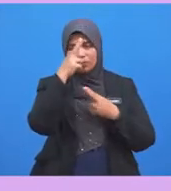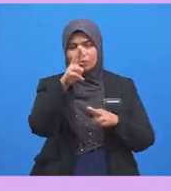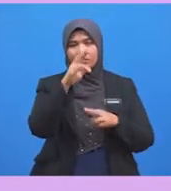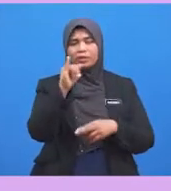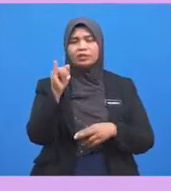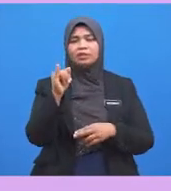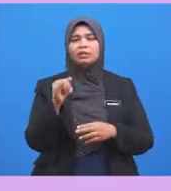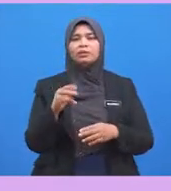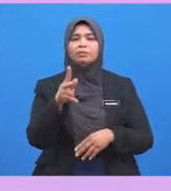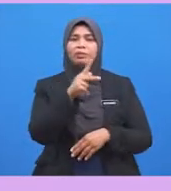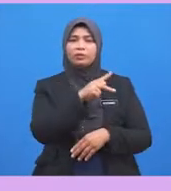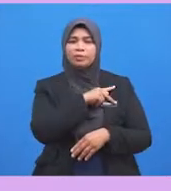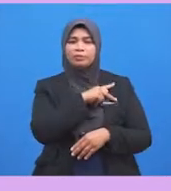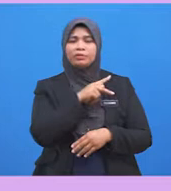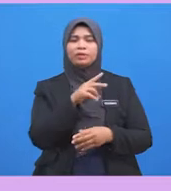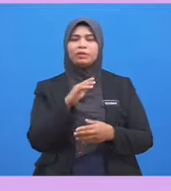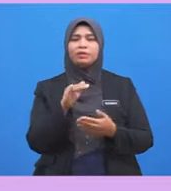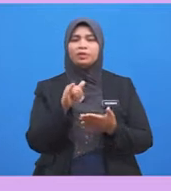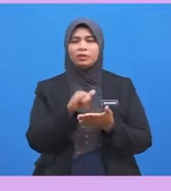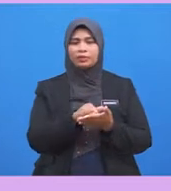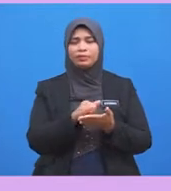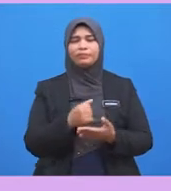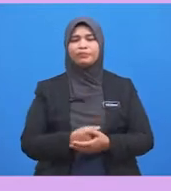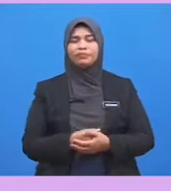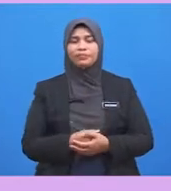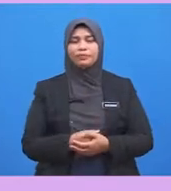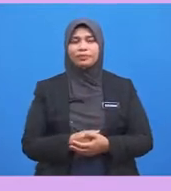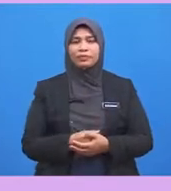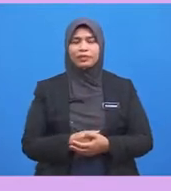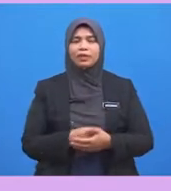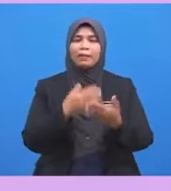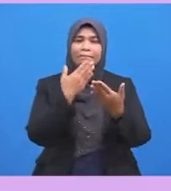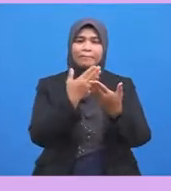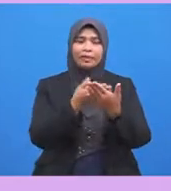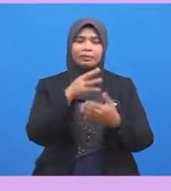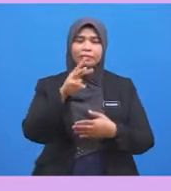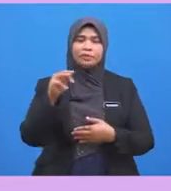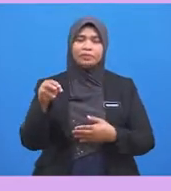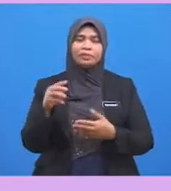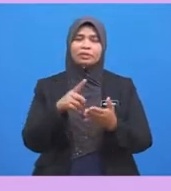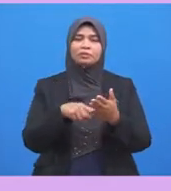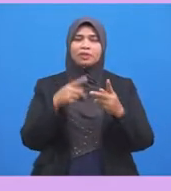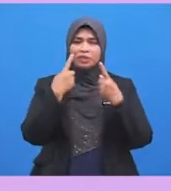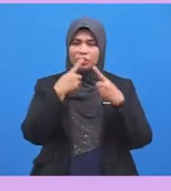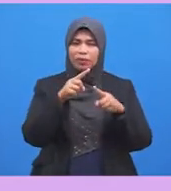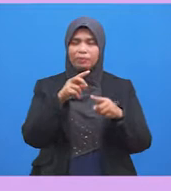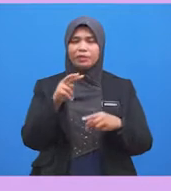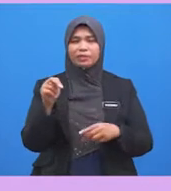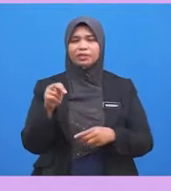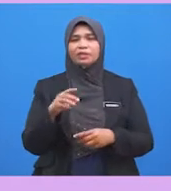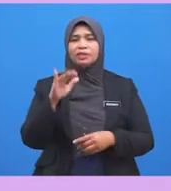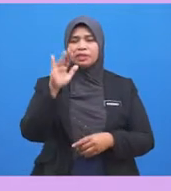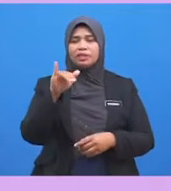menghormati Pengerusi Persatuan Penduduk. Baik, murid-murid, apa jawapannya?